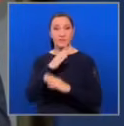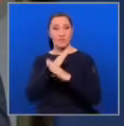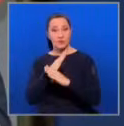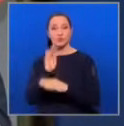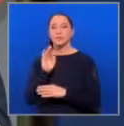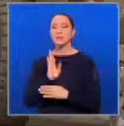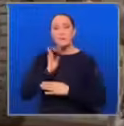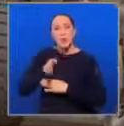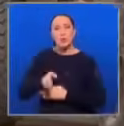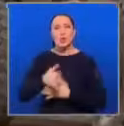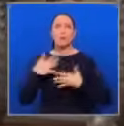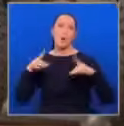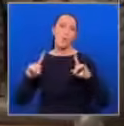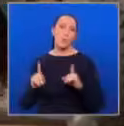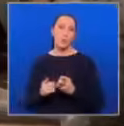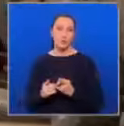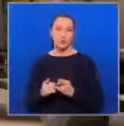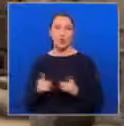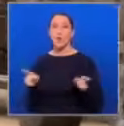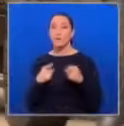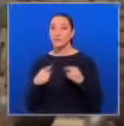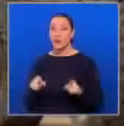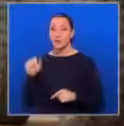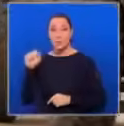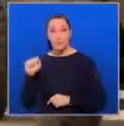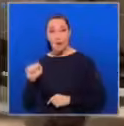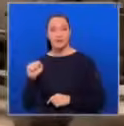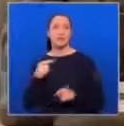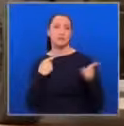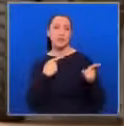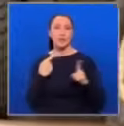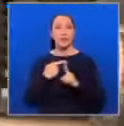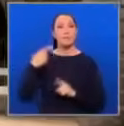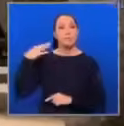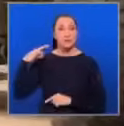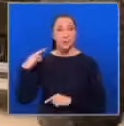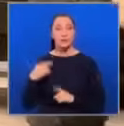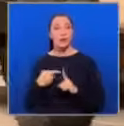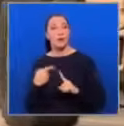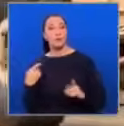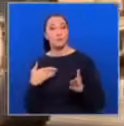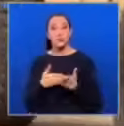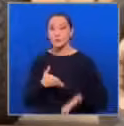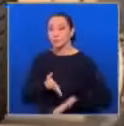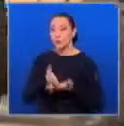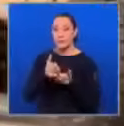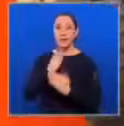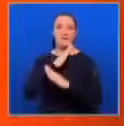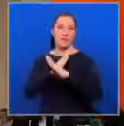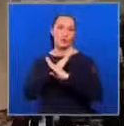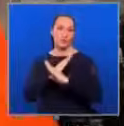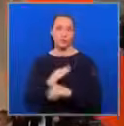преодоляно много бързо управляващите партии с критики към президента от опозицията подкрепиха